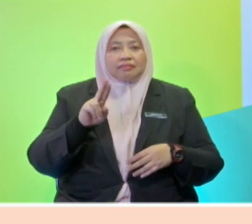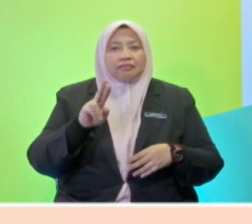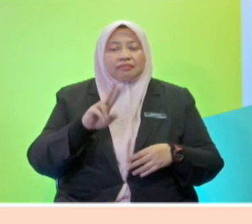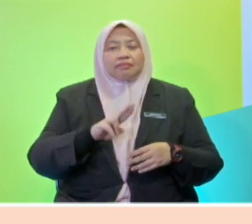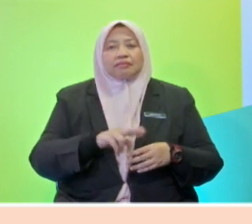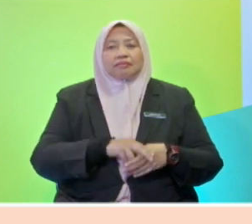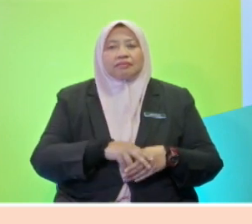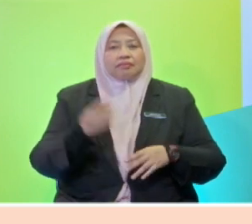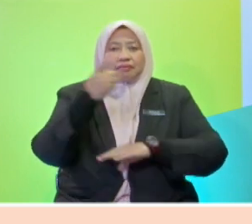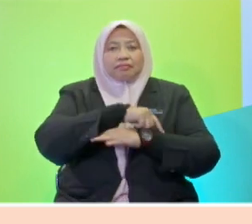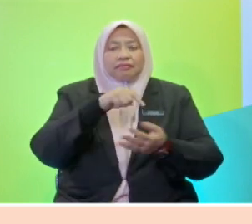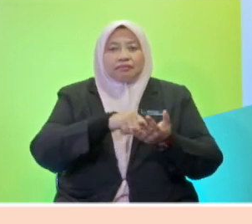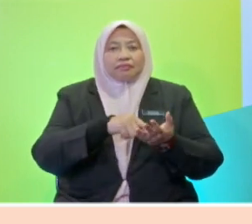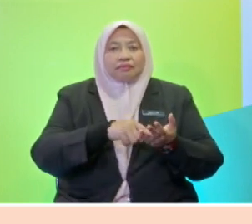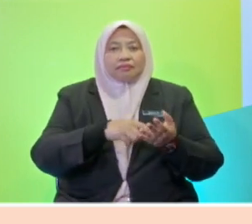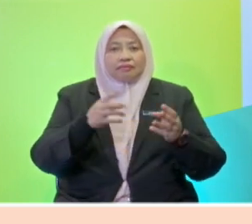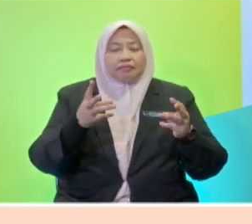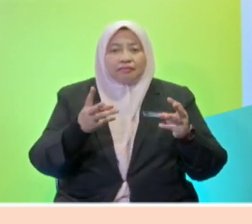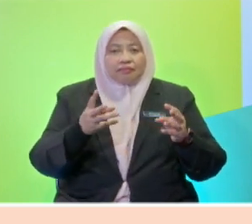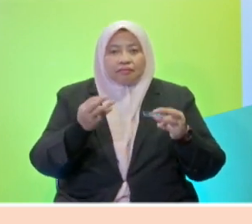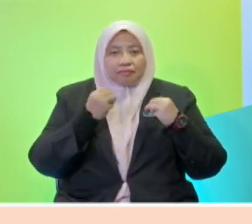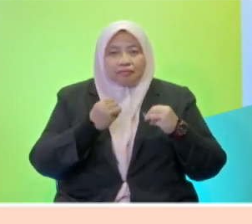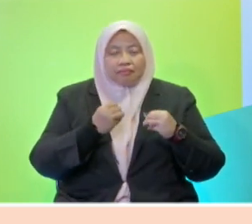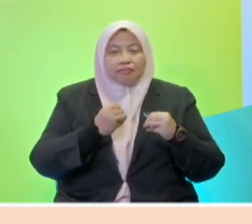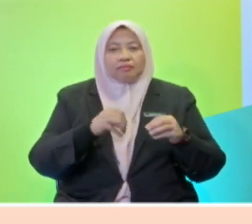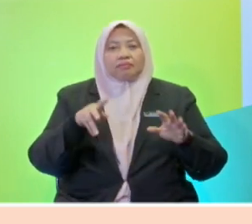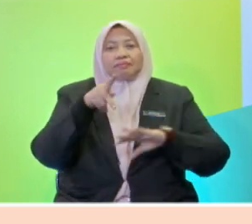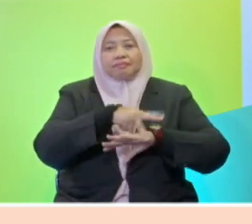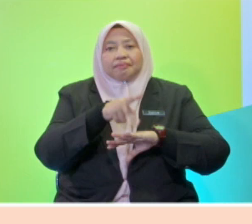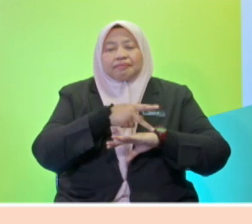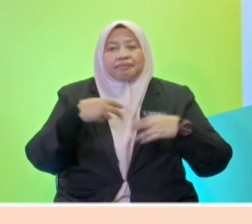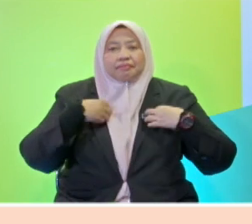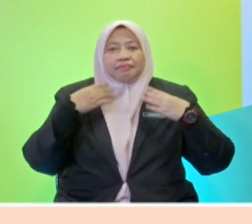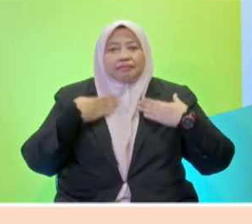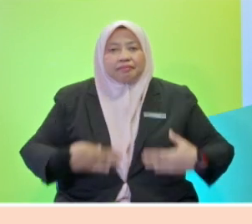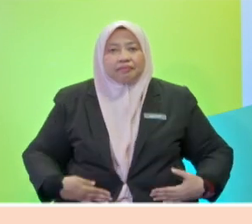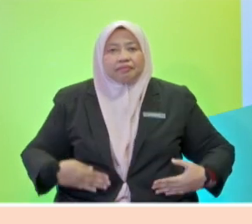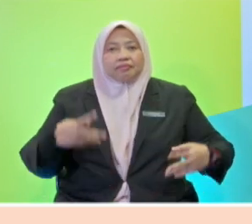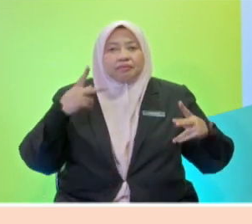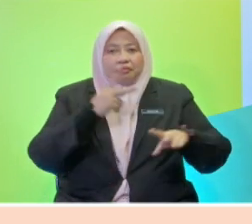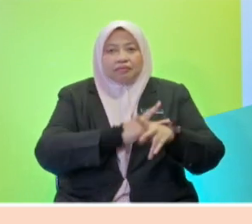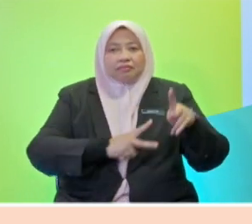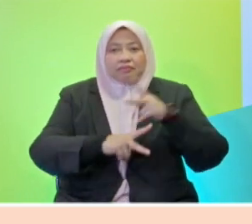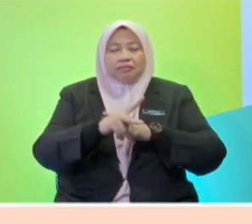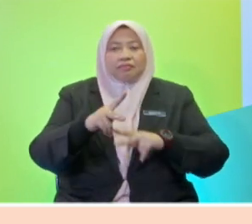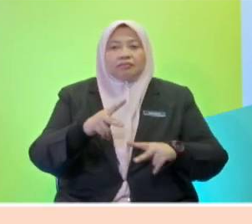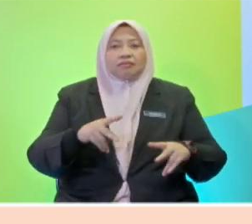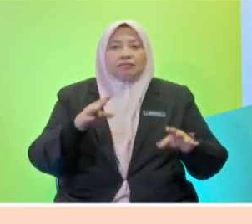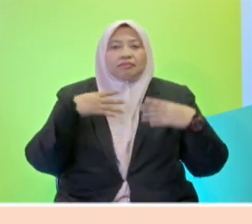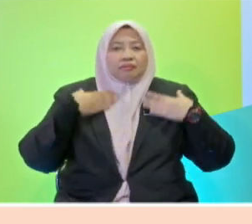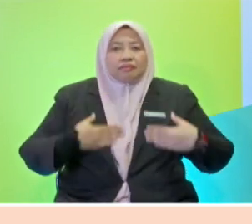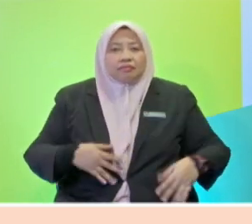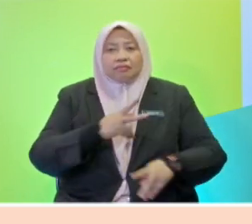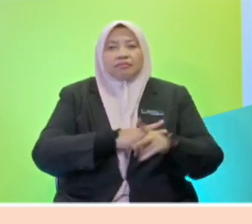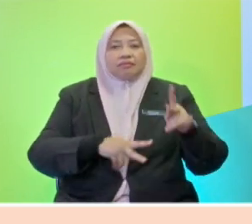hari ini saya memakai baju kurung baju Kudo nih kepunyaan